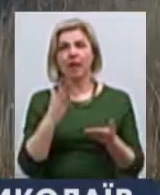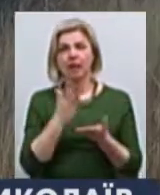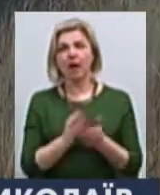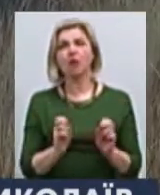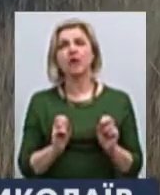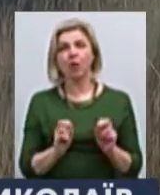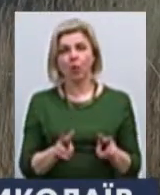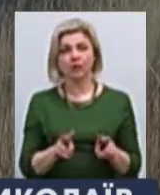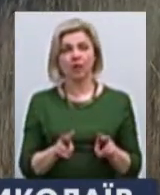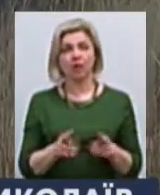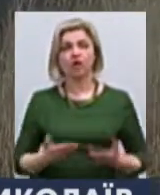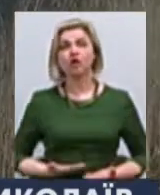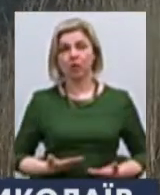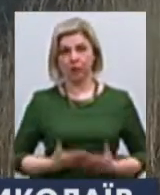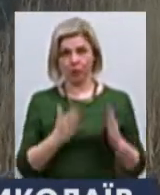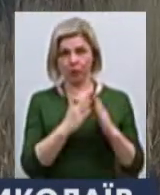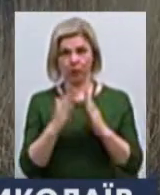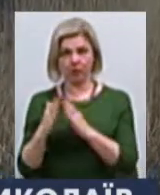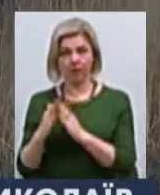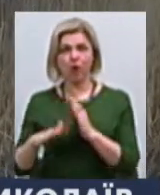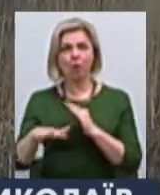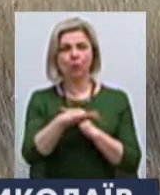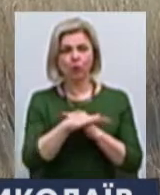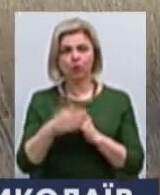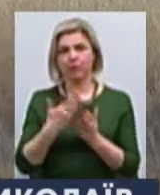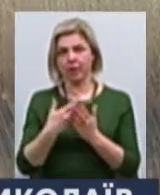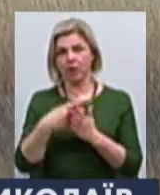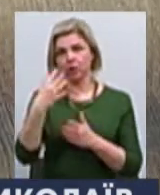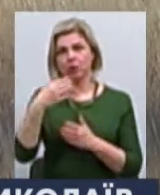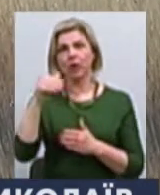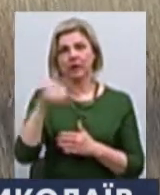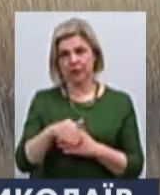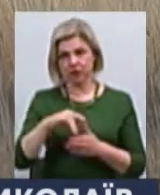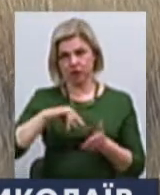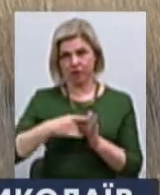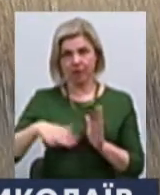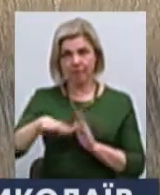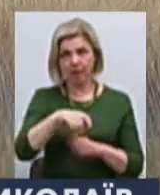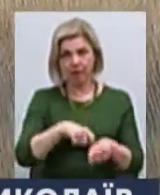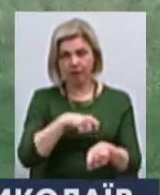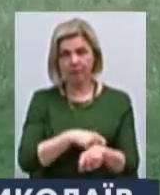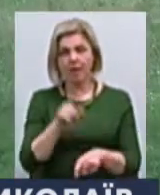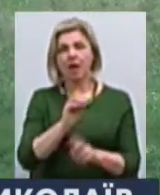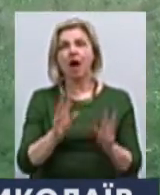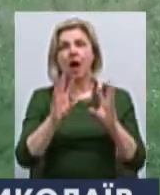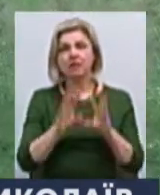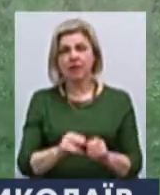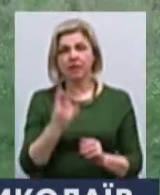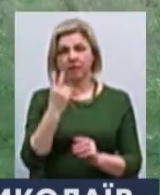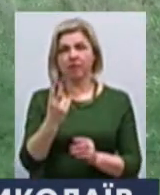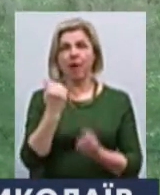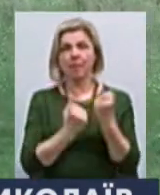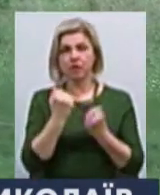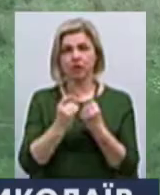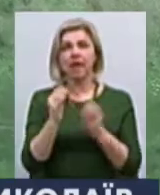загроза житловим будівлям. Площа пожежі – понад 40 тисяч квадратних метрів. Для гасіння залучили 2 автомобілі та